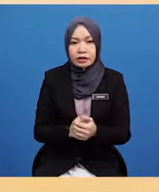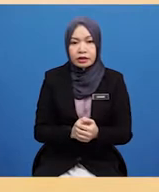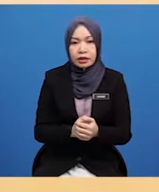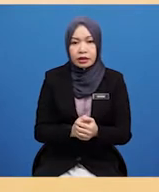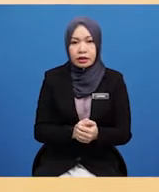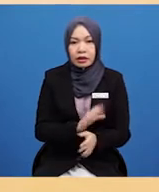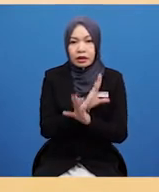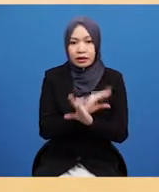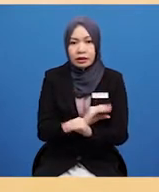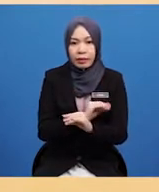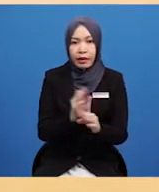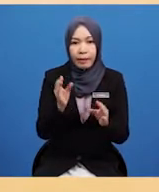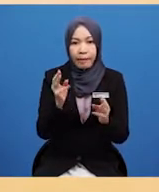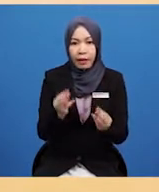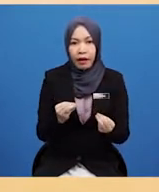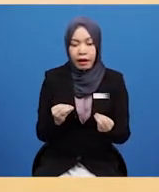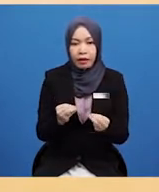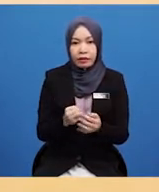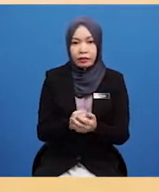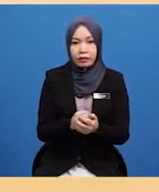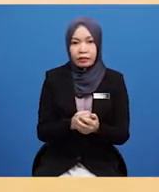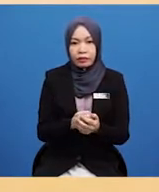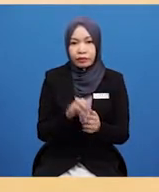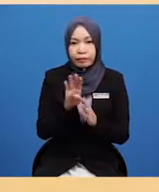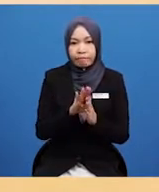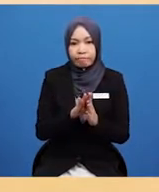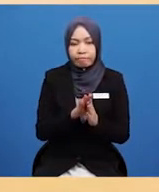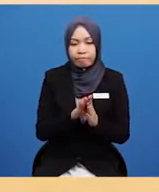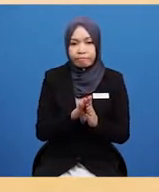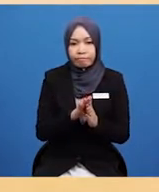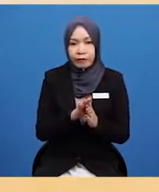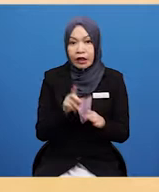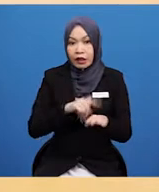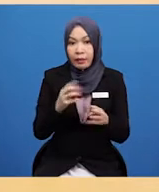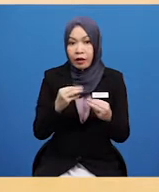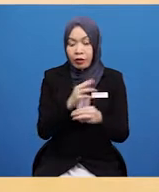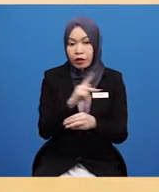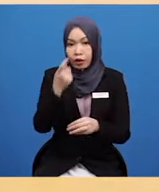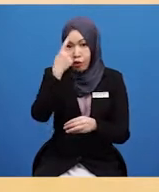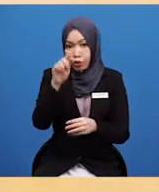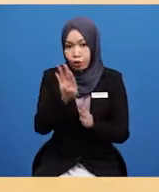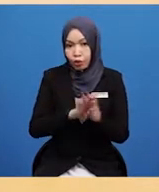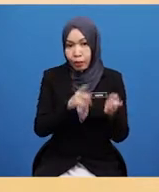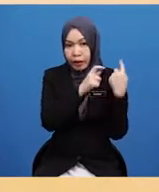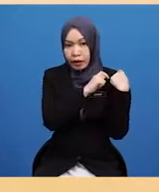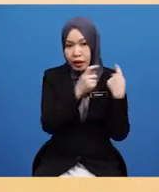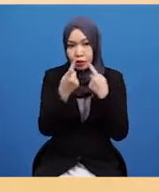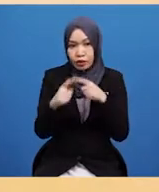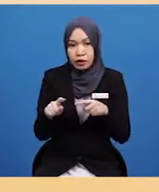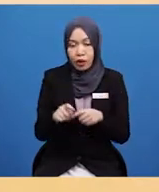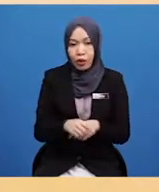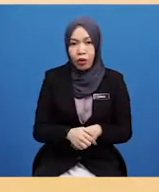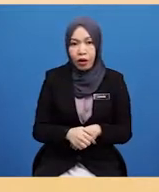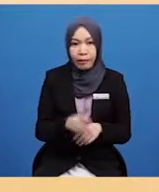dikehendaki bertanggungjawab terhadap kemusnahan akibat perang. Yang kedua, membayar